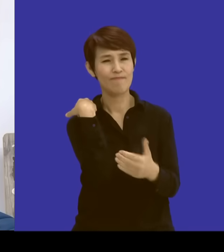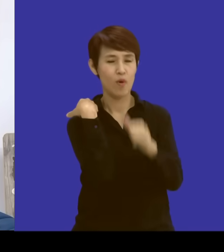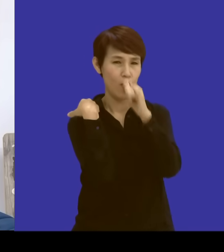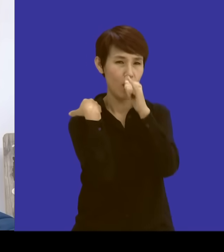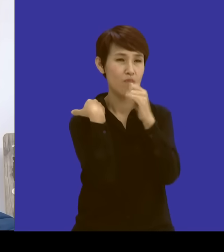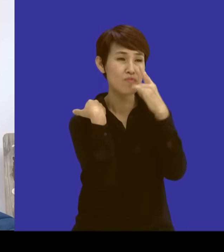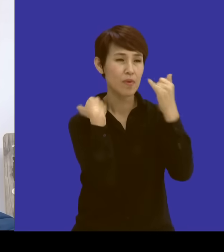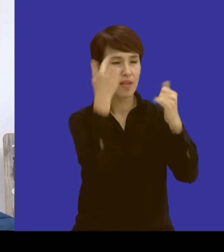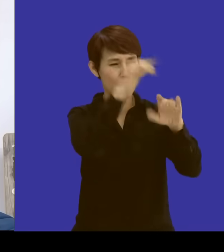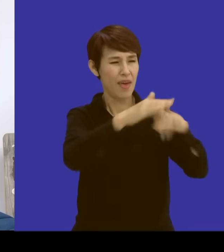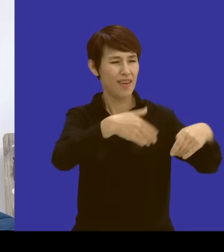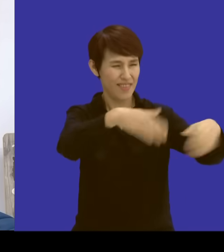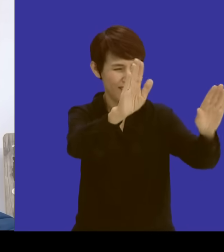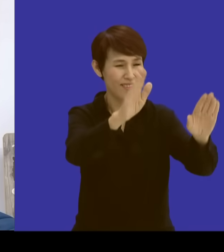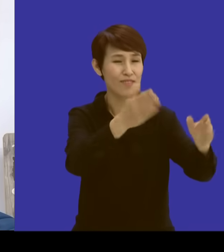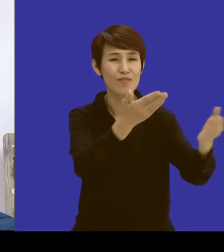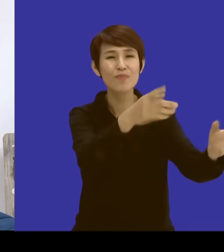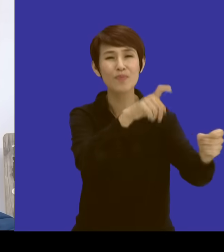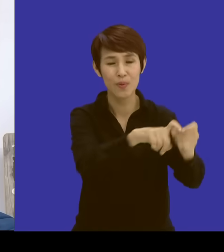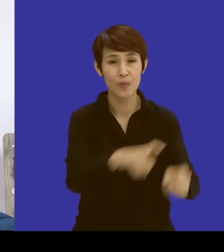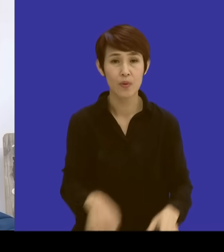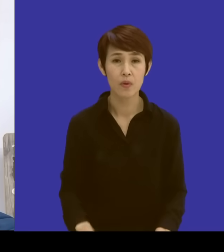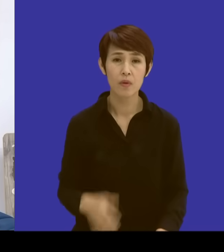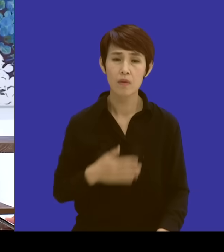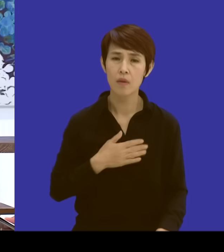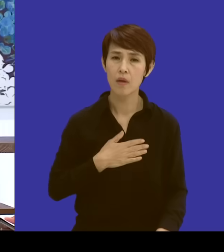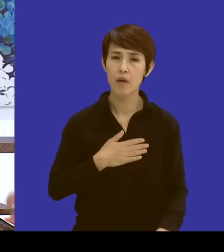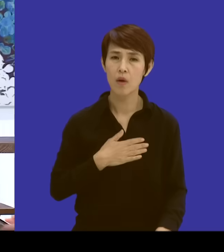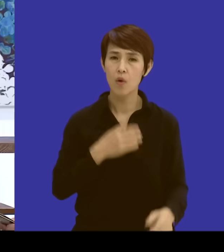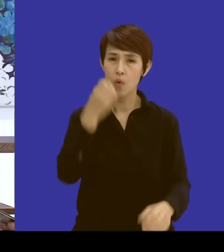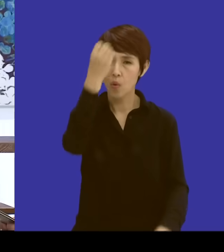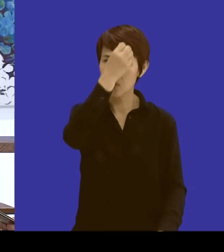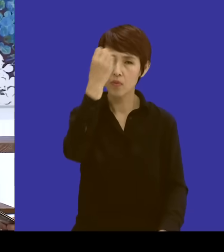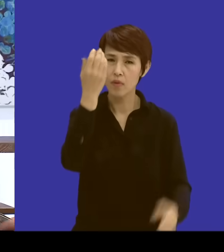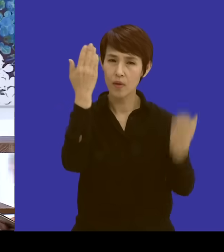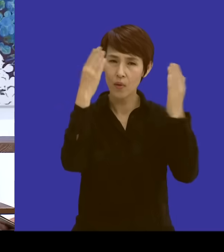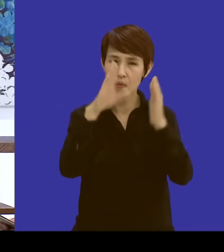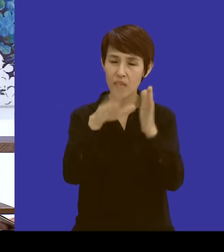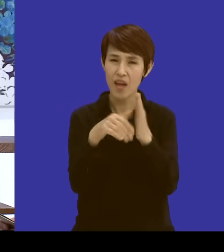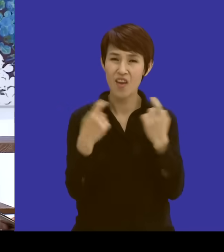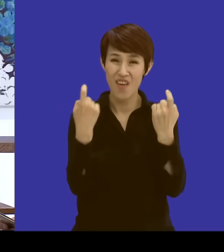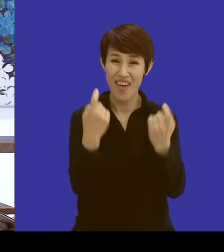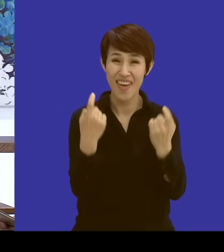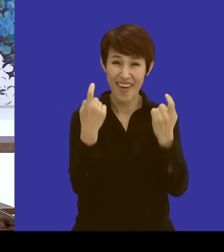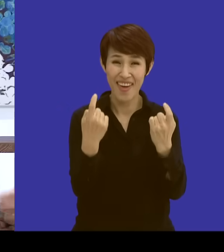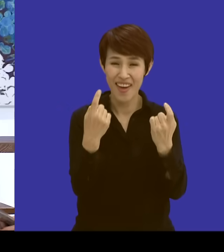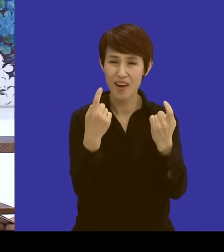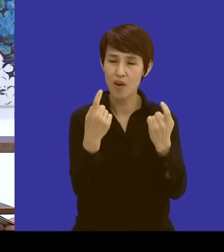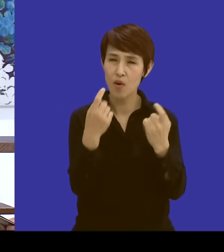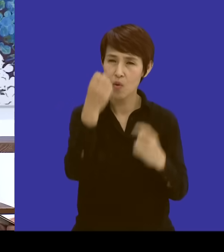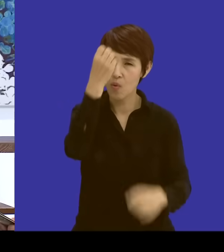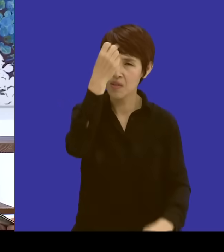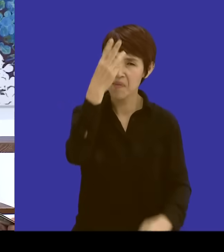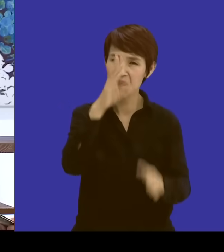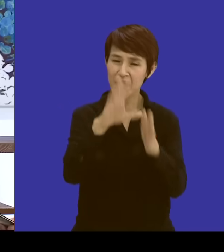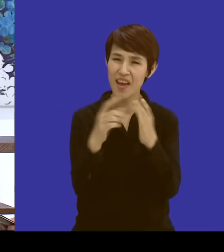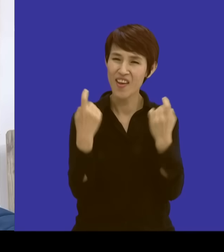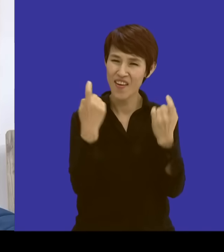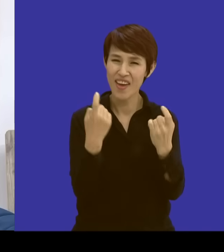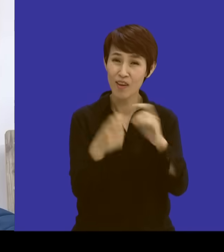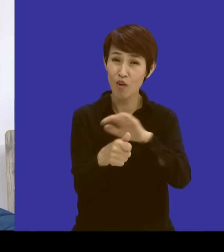기억이 나는 거는 제 고등학교 때 이제 수학여행을 예. 네. 가게 되잖아요. 네, 네. 엄청 기다렸죠. 예. 그 엄청 경주. 좋아하지.